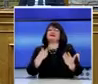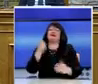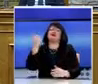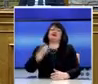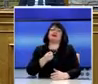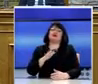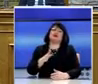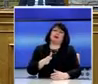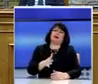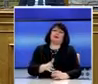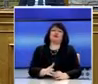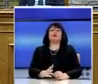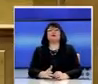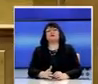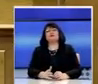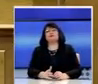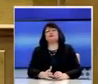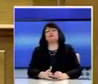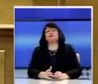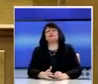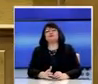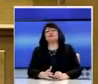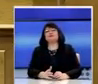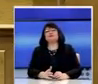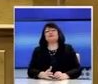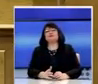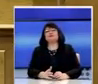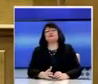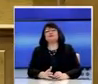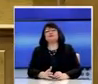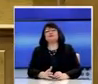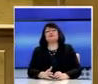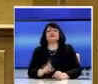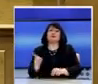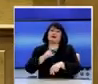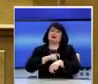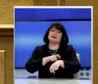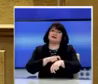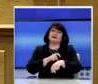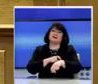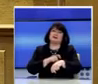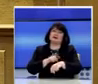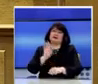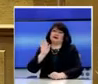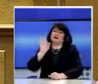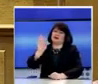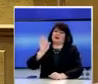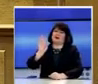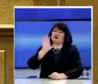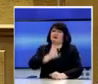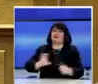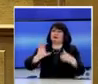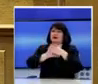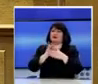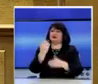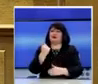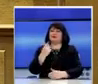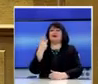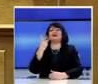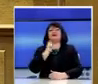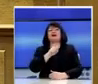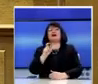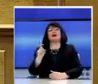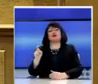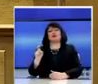0,60-62% του πληθυσμού. Τη στιγμή που μια γειτονική μας χώρα εκτός Ευρωπαϊκής Ένωσης, με 3